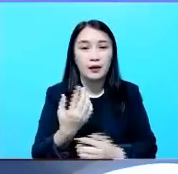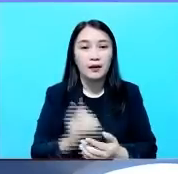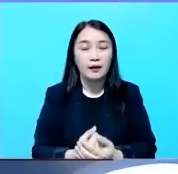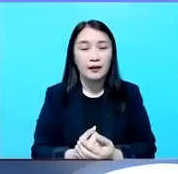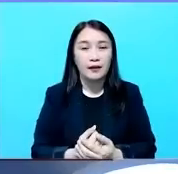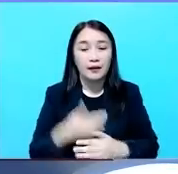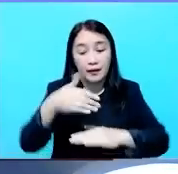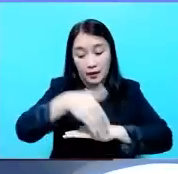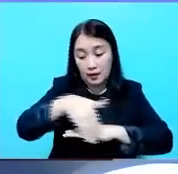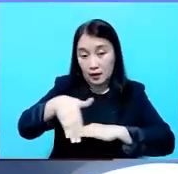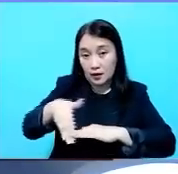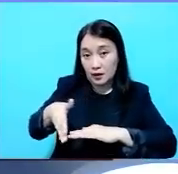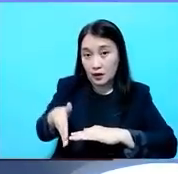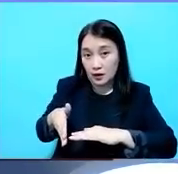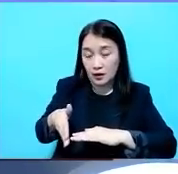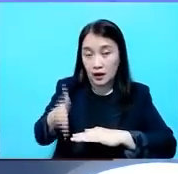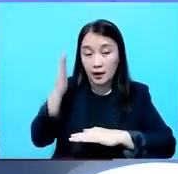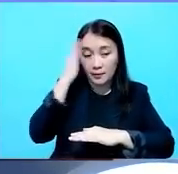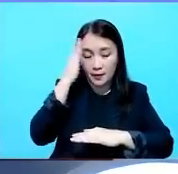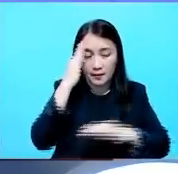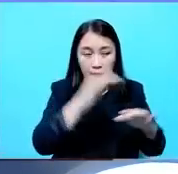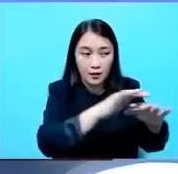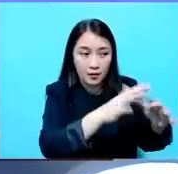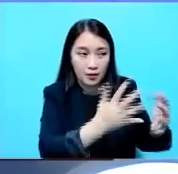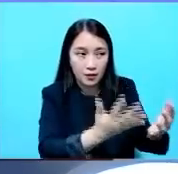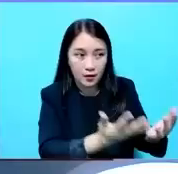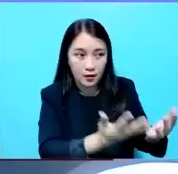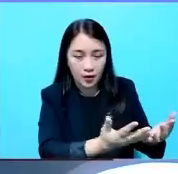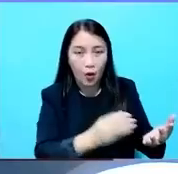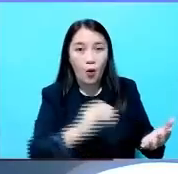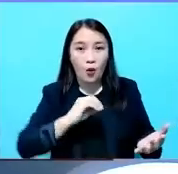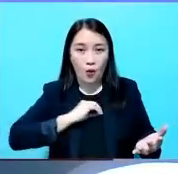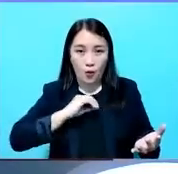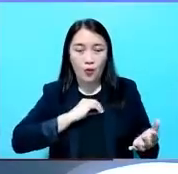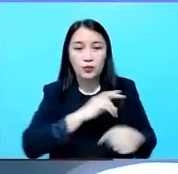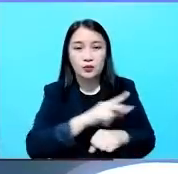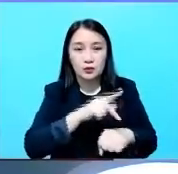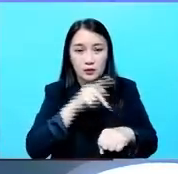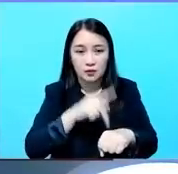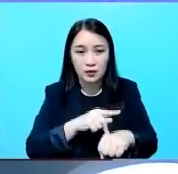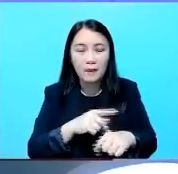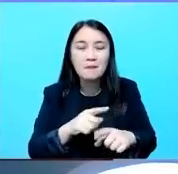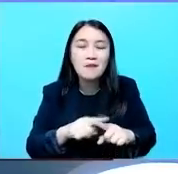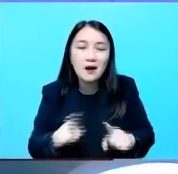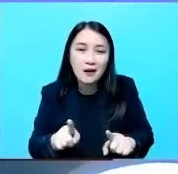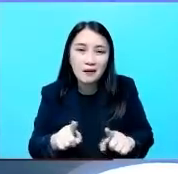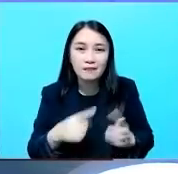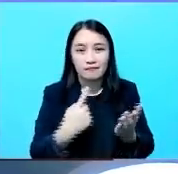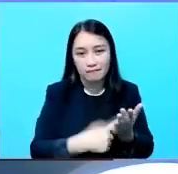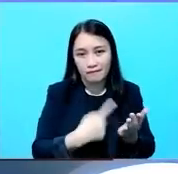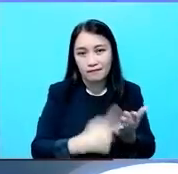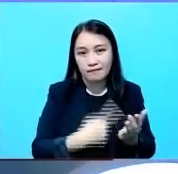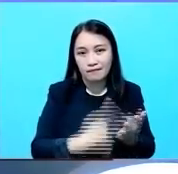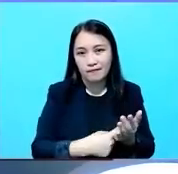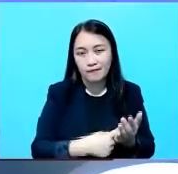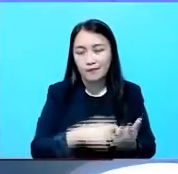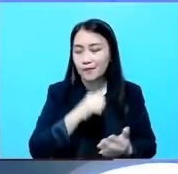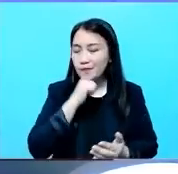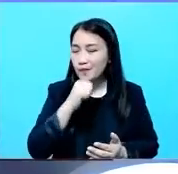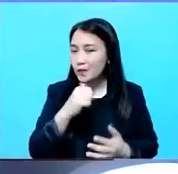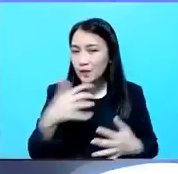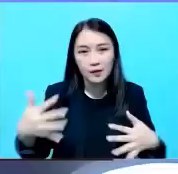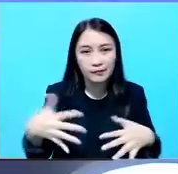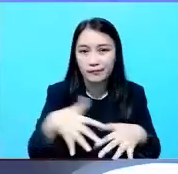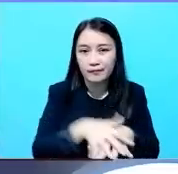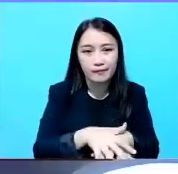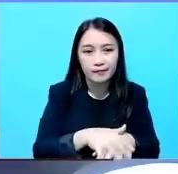teritoryong kinikilala ng buong mundo na pag-aari ng Pilipinas. Pero kung pinagtatalunan pa raw ito, mukhang hindi ito kasama. Pero